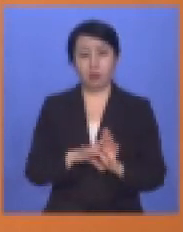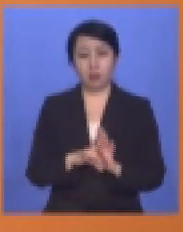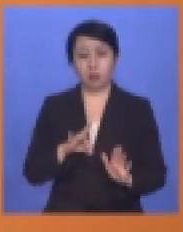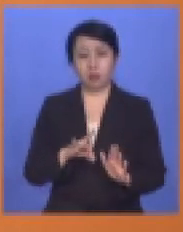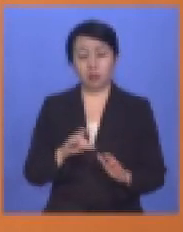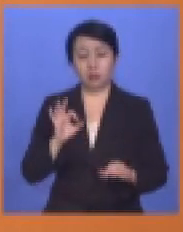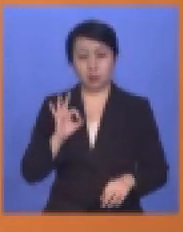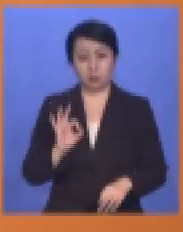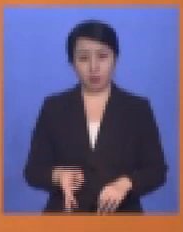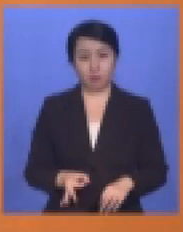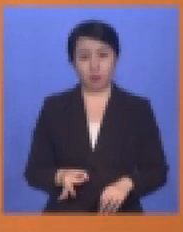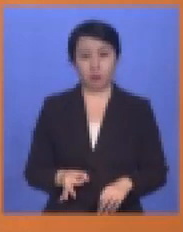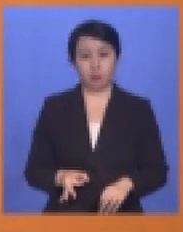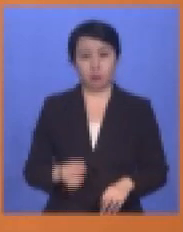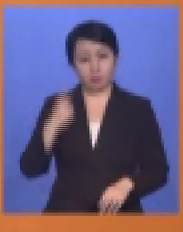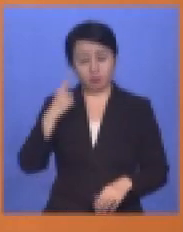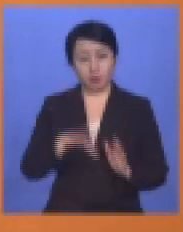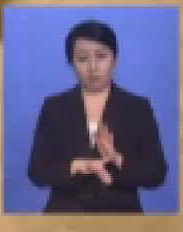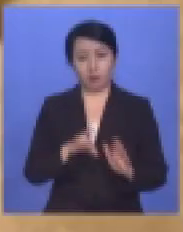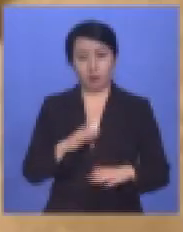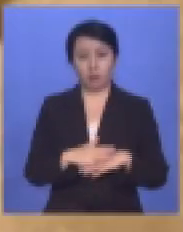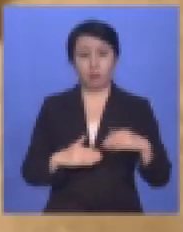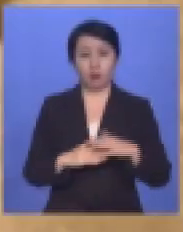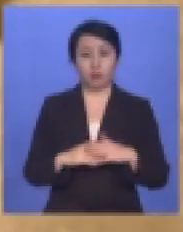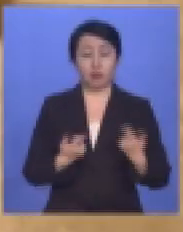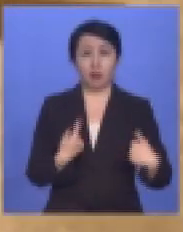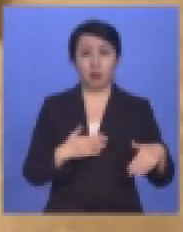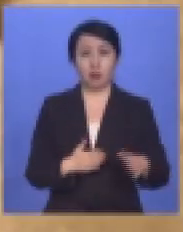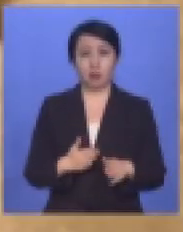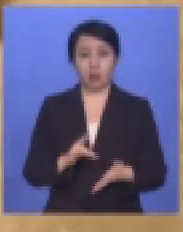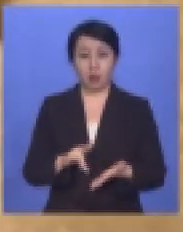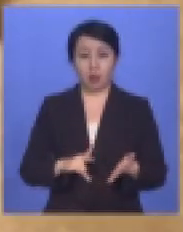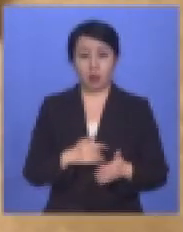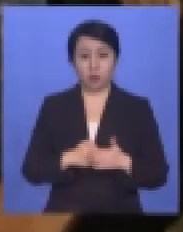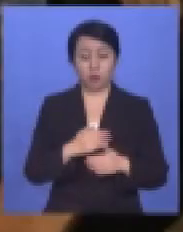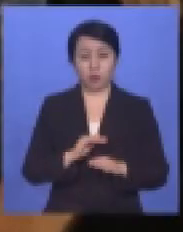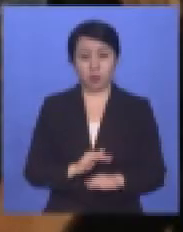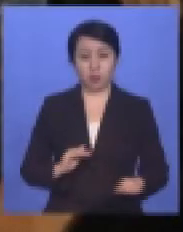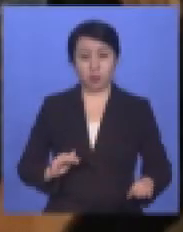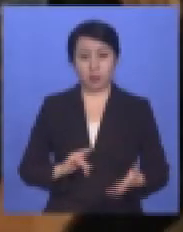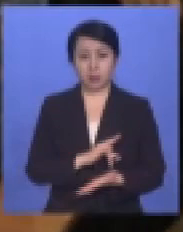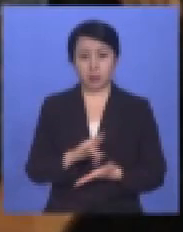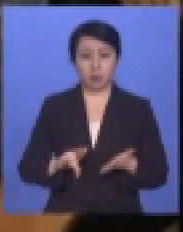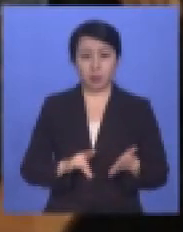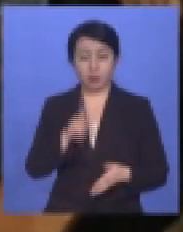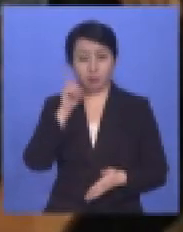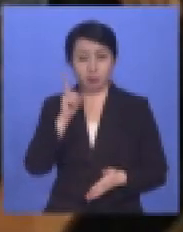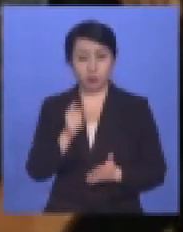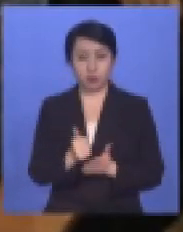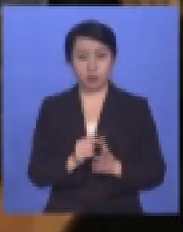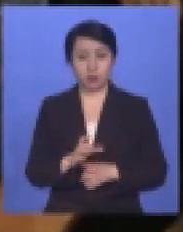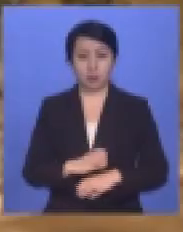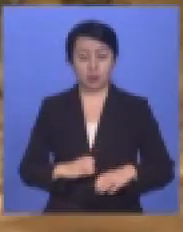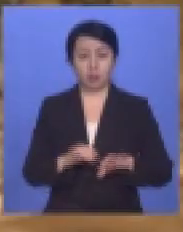с правильным, с осознанным выбором профессии. Организаторами являются городской внешкольный детско-юношеский центр и молодежный ресурсный